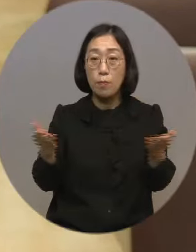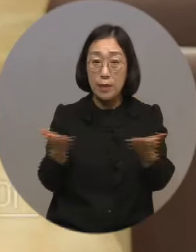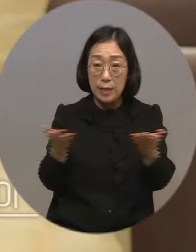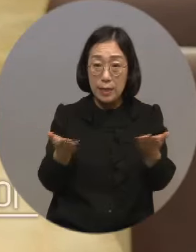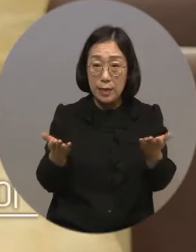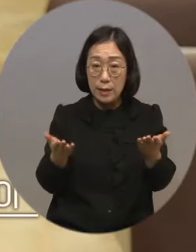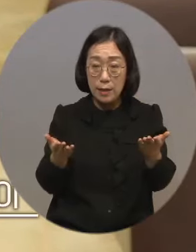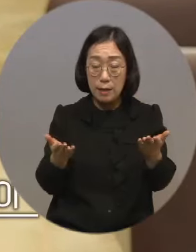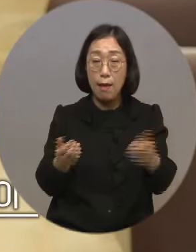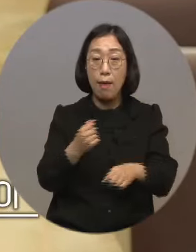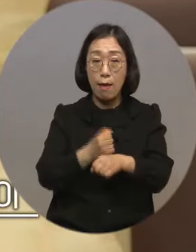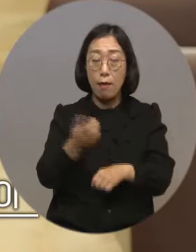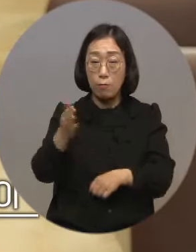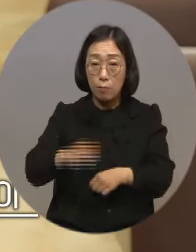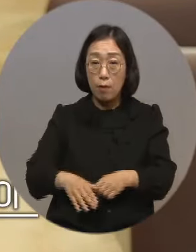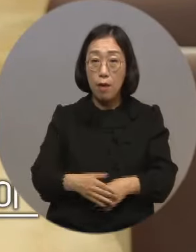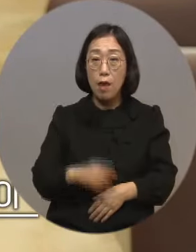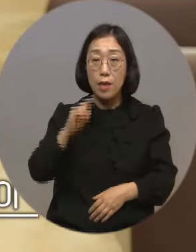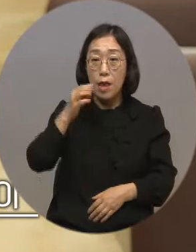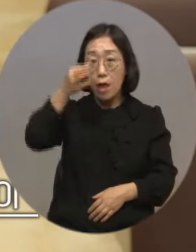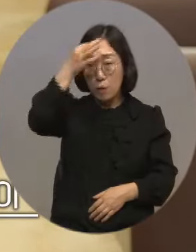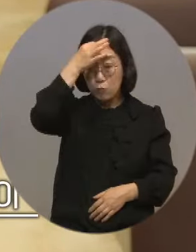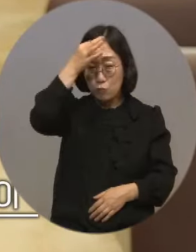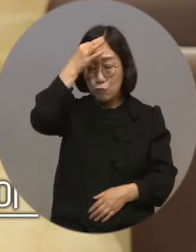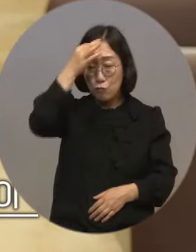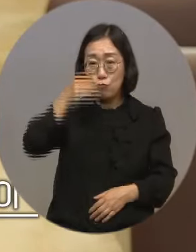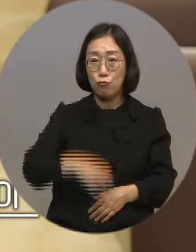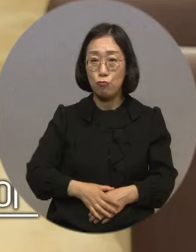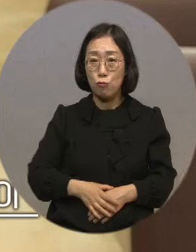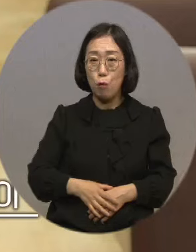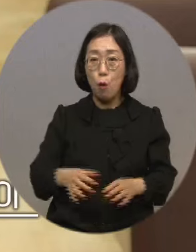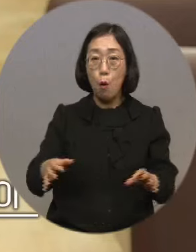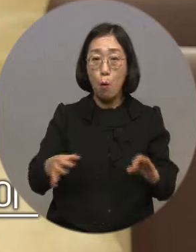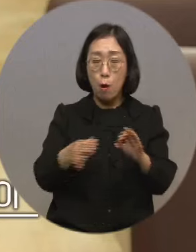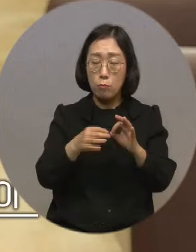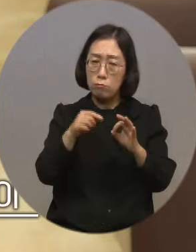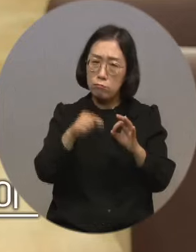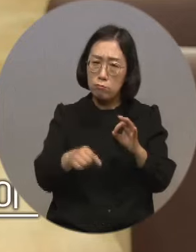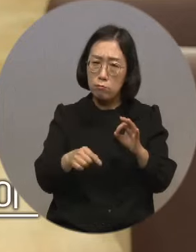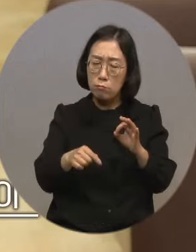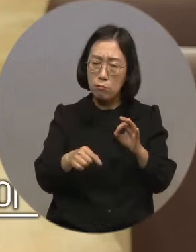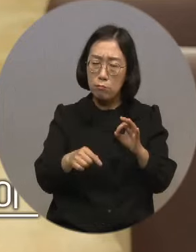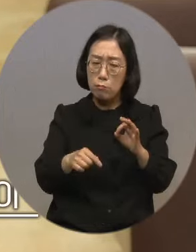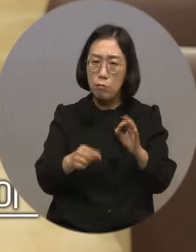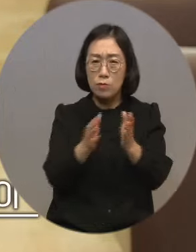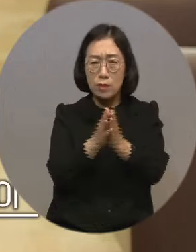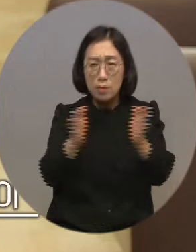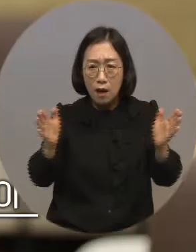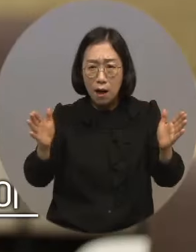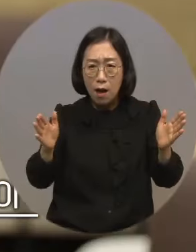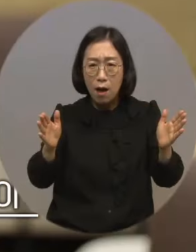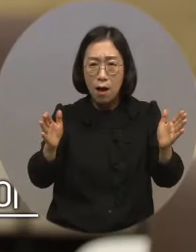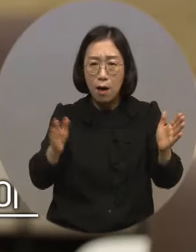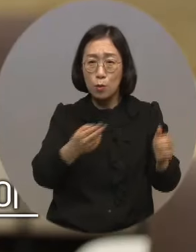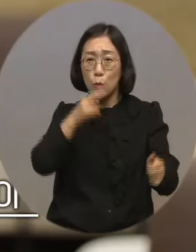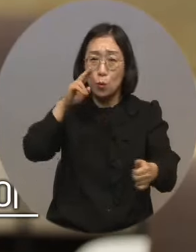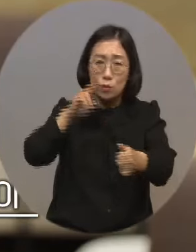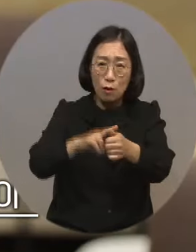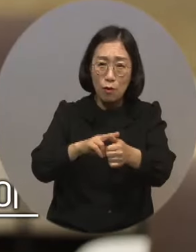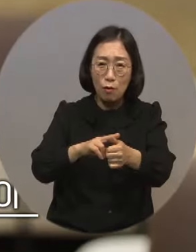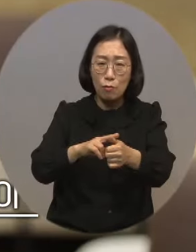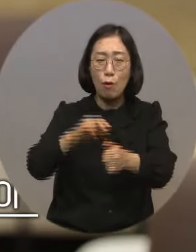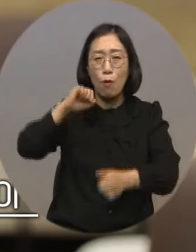그런데 이 창작예술 부분에 도전을 힘들어해요.